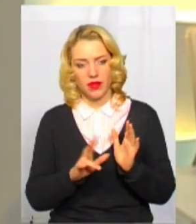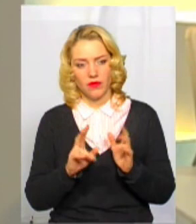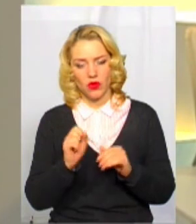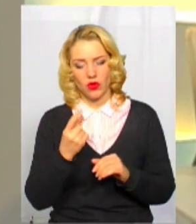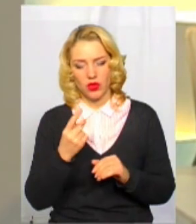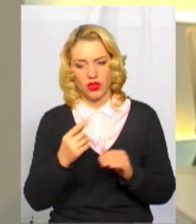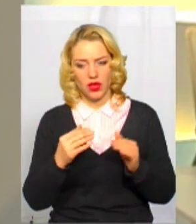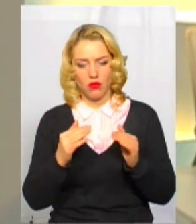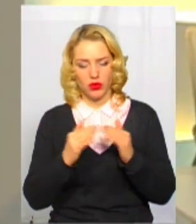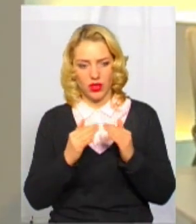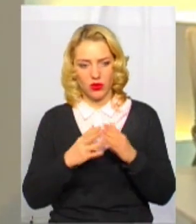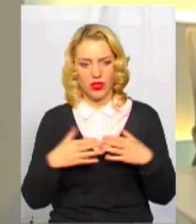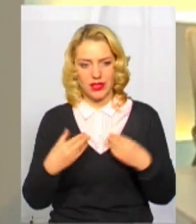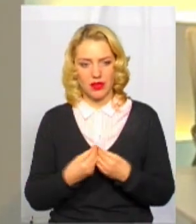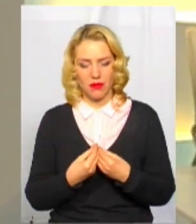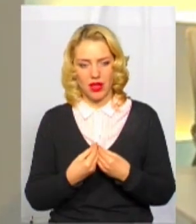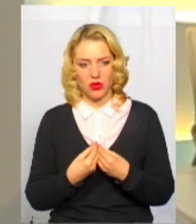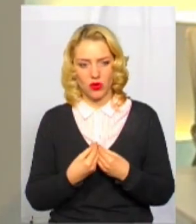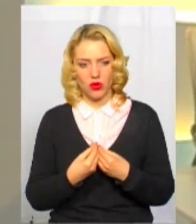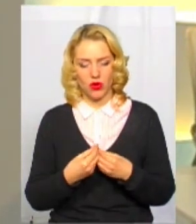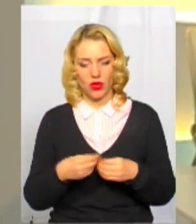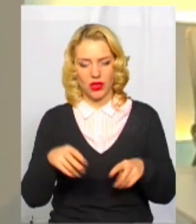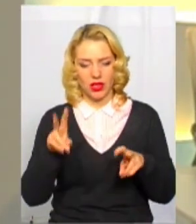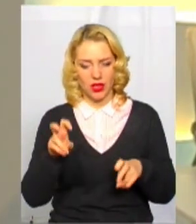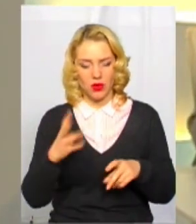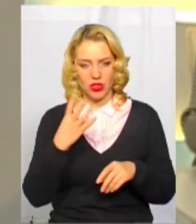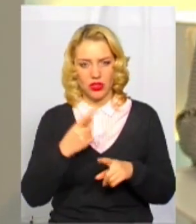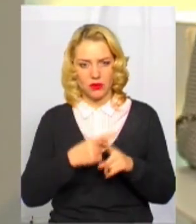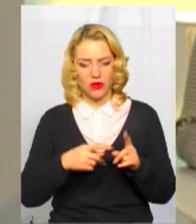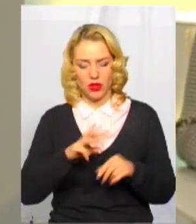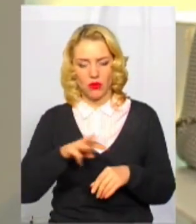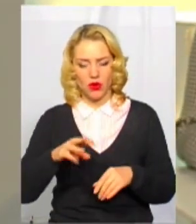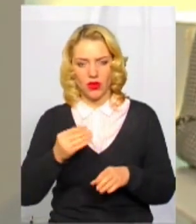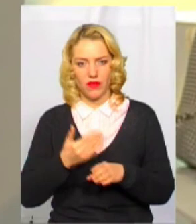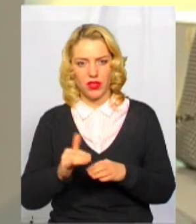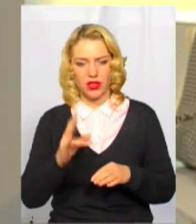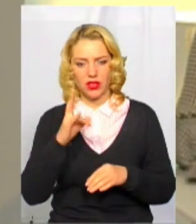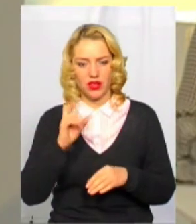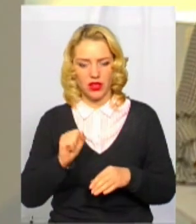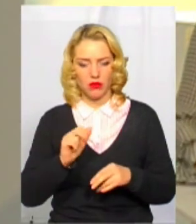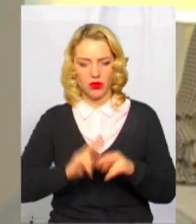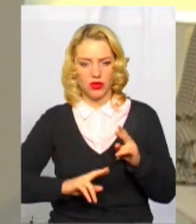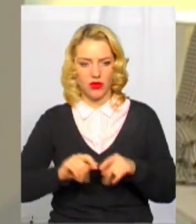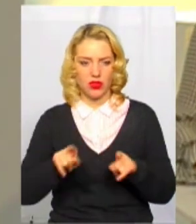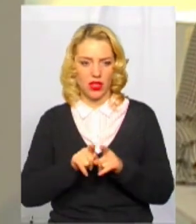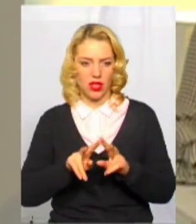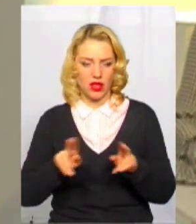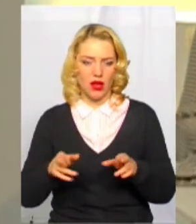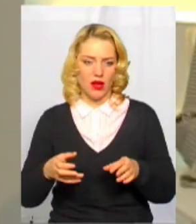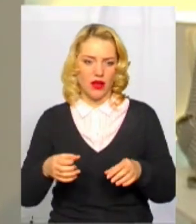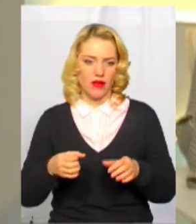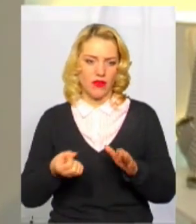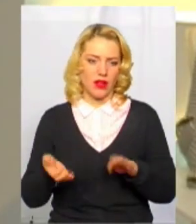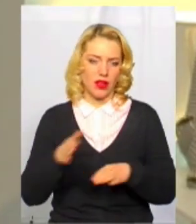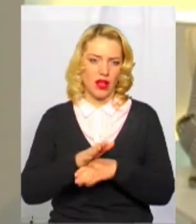один будинок сімейного типу 4,5 мільйона виділений на їх будівництво. Аналогічно буде написано чи в указі, чи в постанові Кабінету міністрів України.